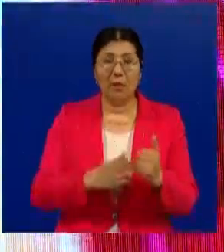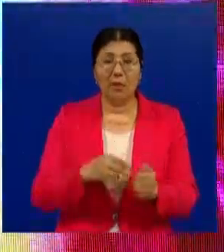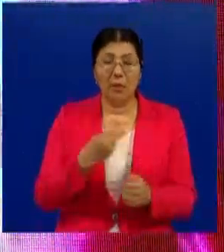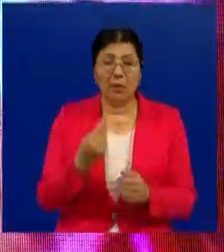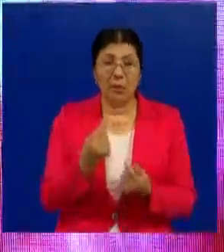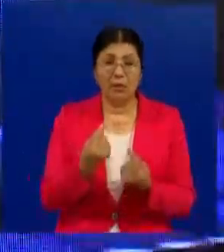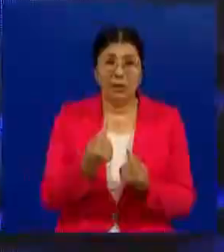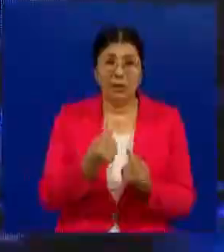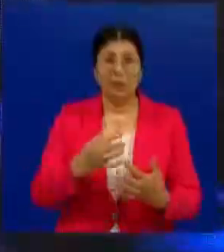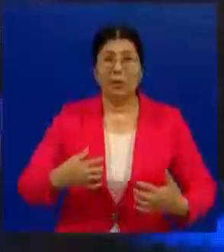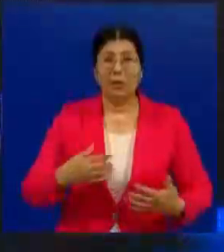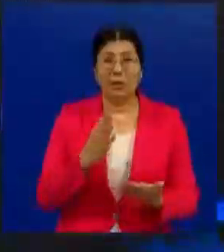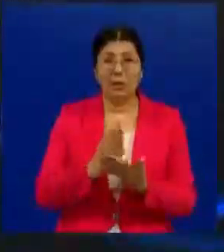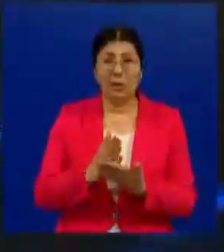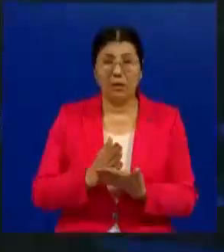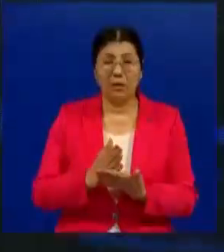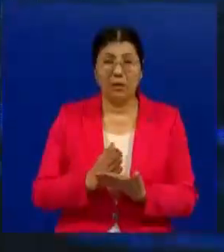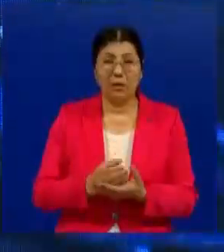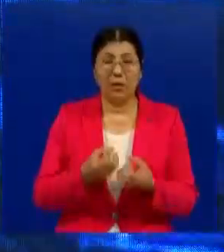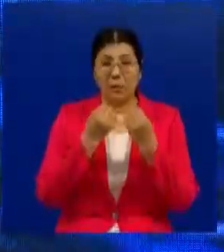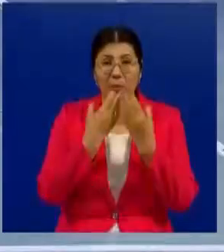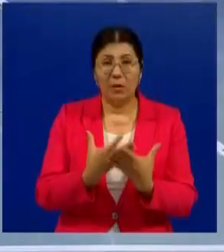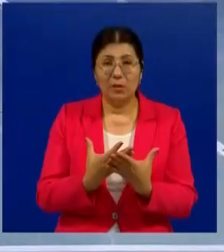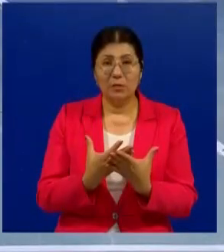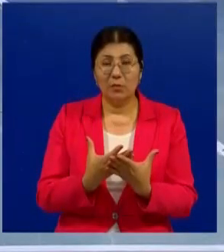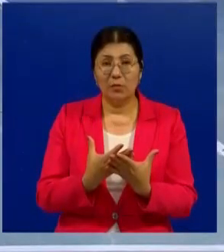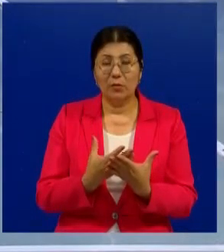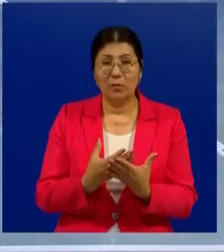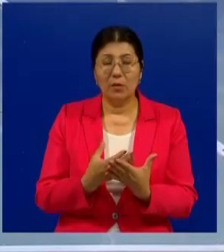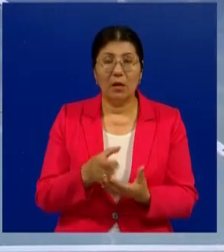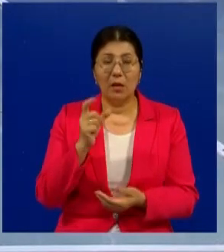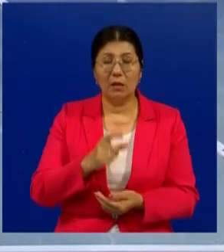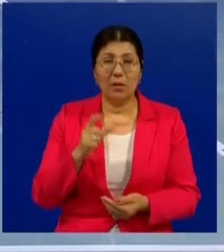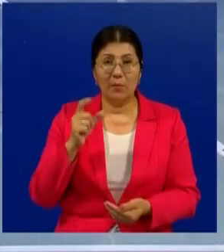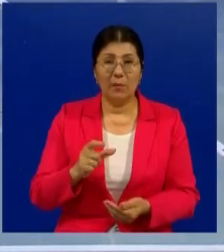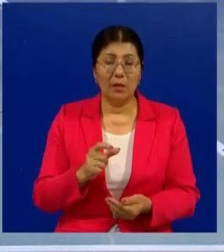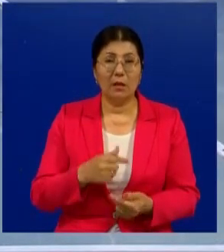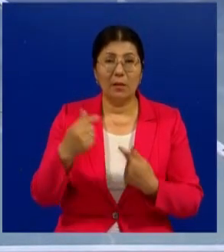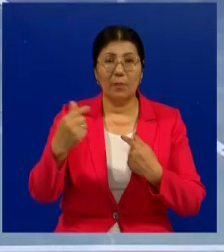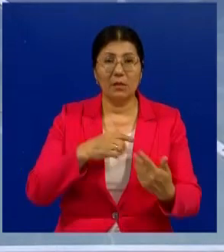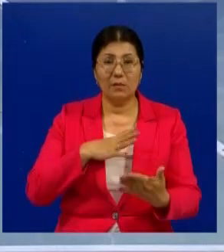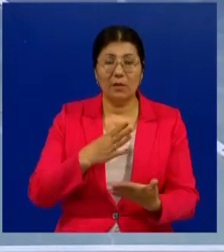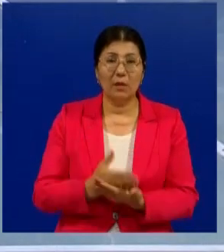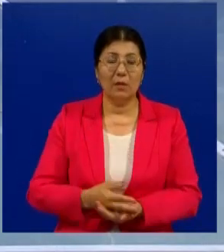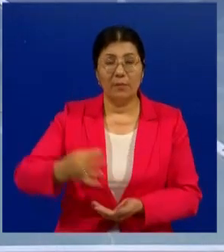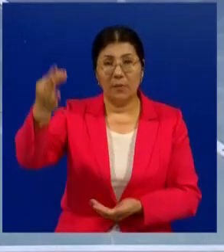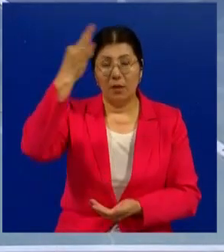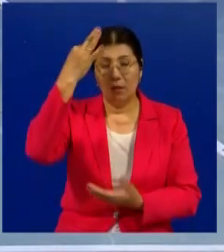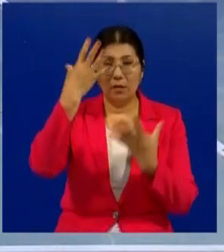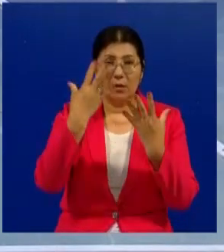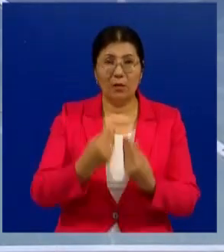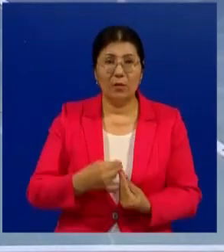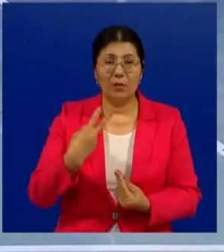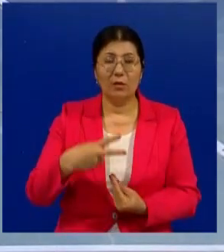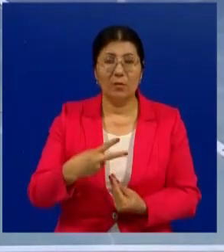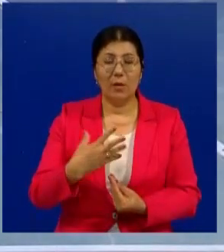бір жаңа шамалы 4-5 қойы бар қарапайым шаруаларында қуғында алғандығы. Мына қуғын сүргін құрбандарын еске алу күні деп бір 25 жыл